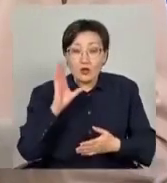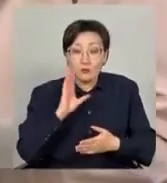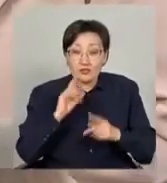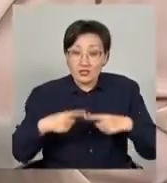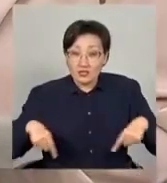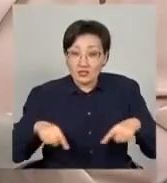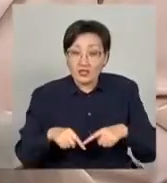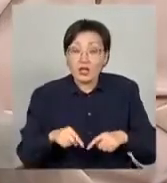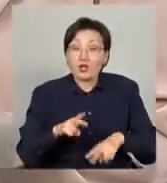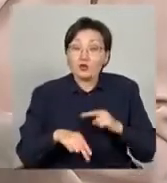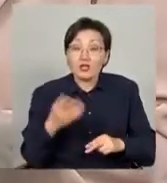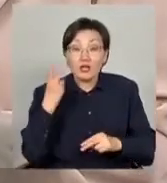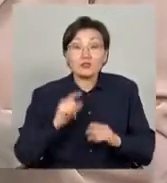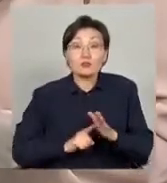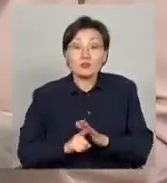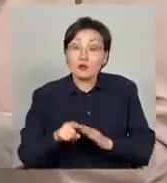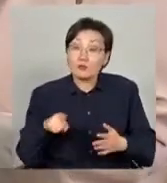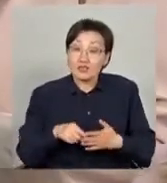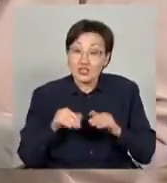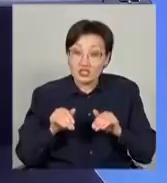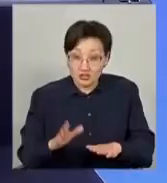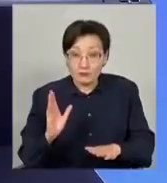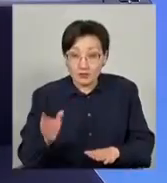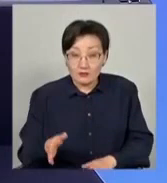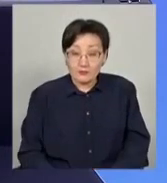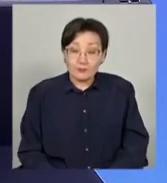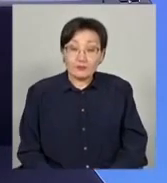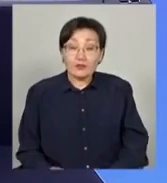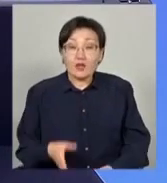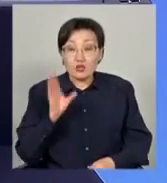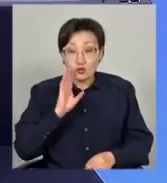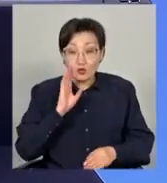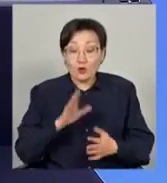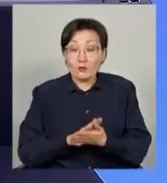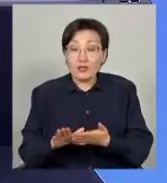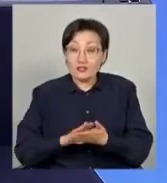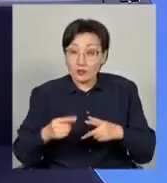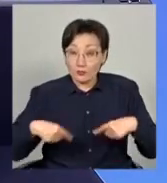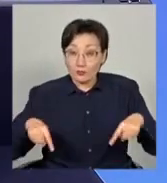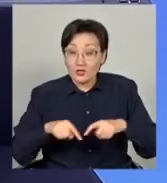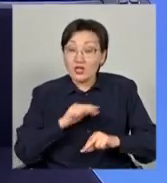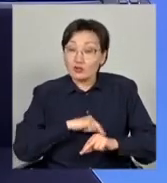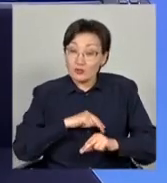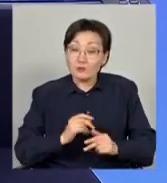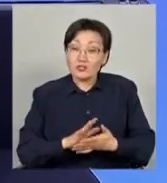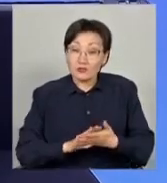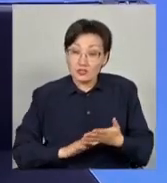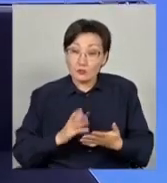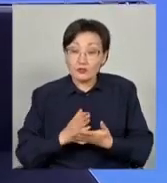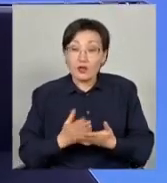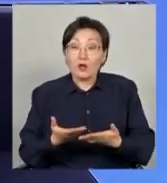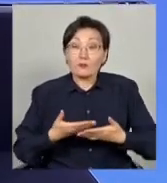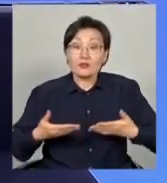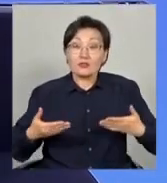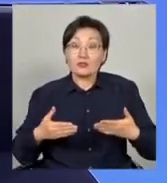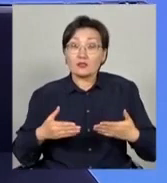құбыры қашан басталады? Оның мәселесі шешіледі ма? Су бекеті туралы жұмысымызды біз жалғастырып жатырмыз. Біз